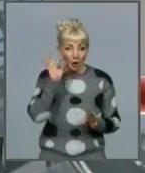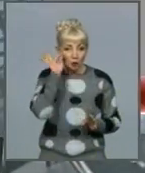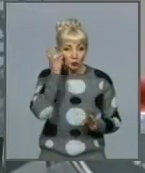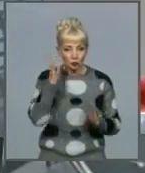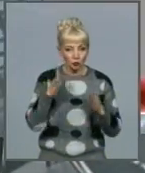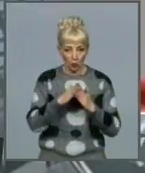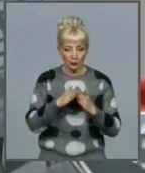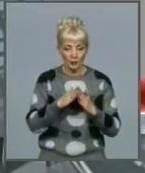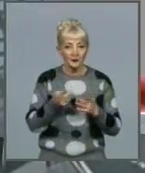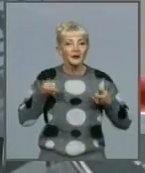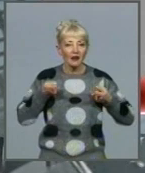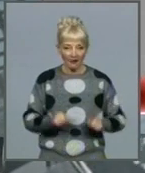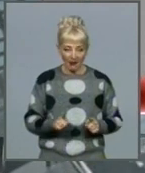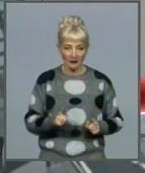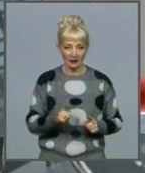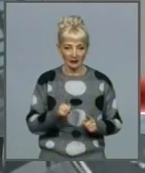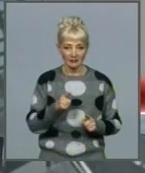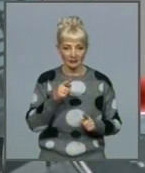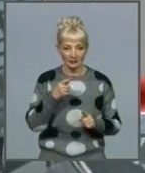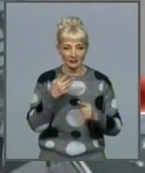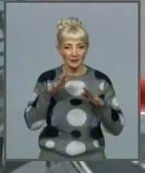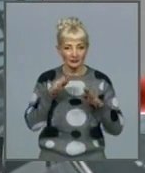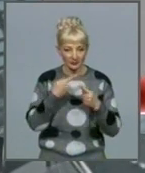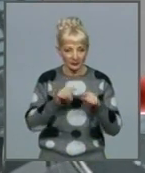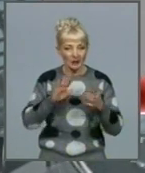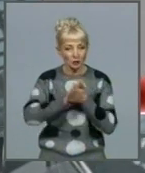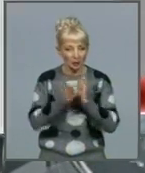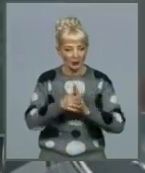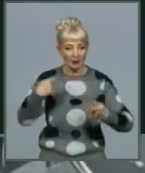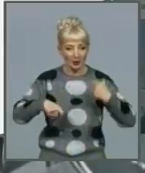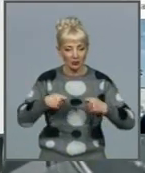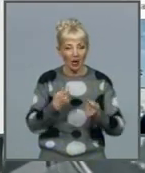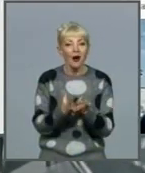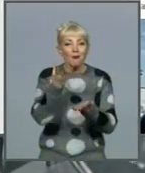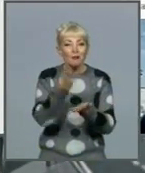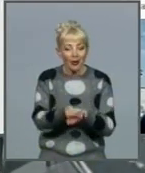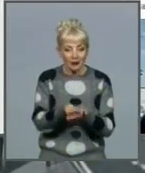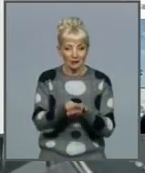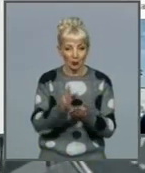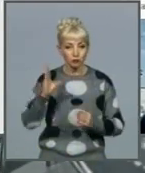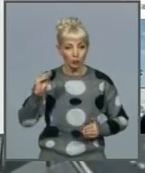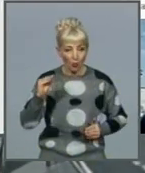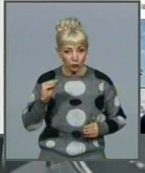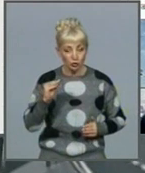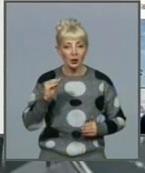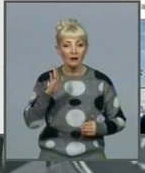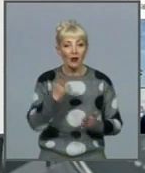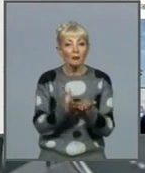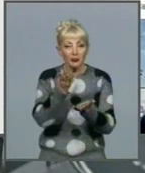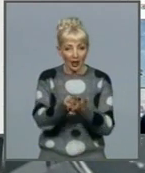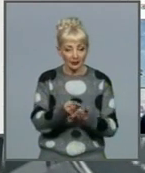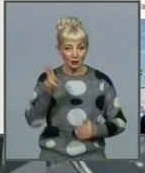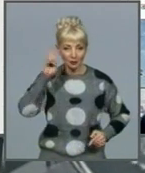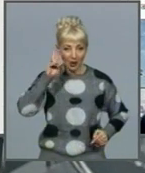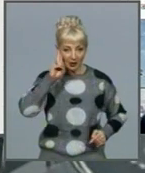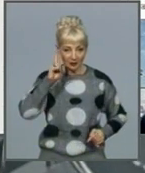голос Барабашова, голос людей. Платный пропуск в платный туалет. Леся Куплюк та Евгений Клочко,